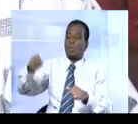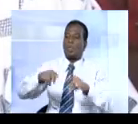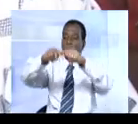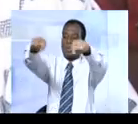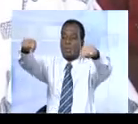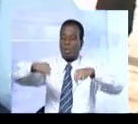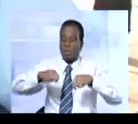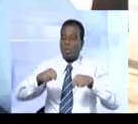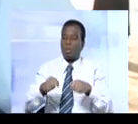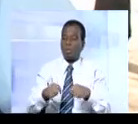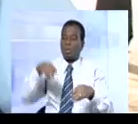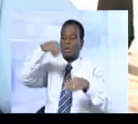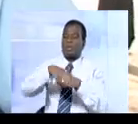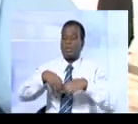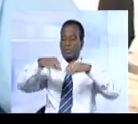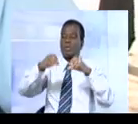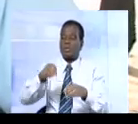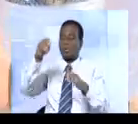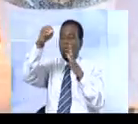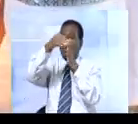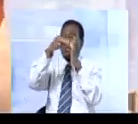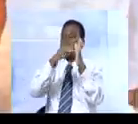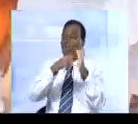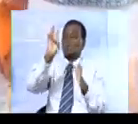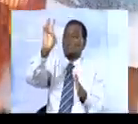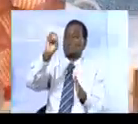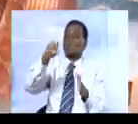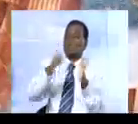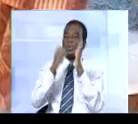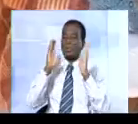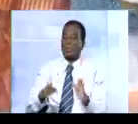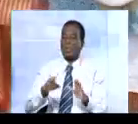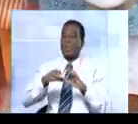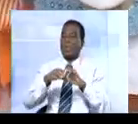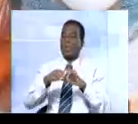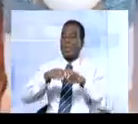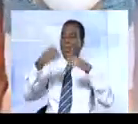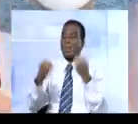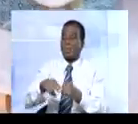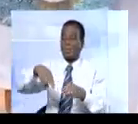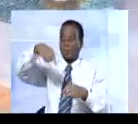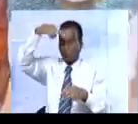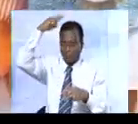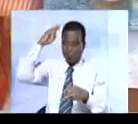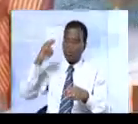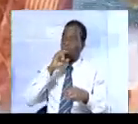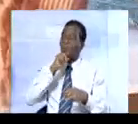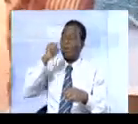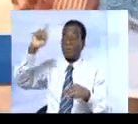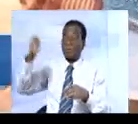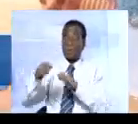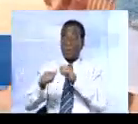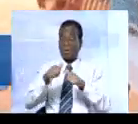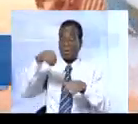tables-bancs. Dans une classe, l'on compte en moyenne 70 élèves. Les clubs Lyon ne sont pas à leur première action dans le